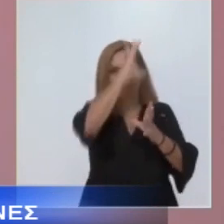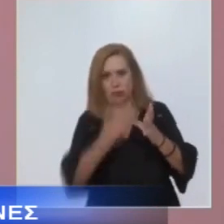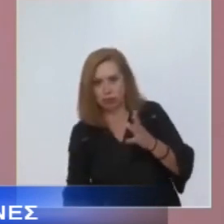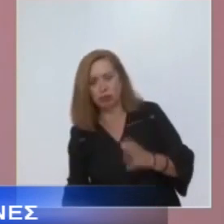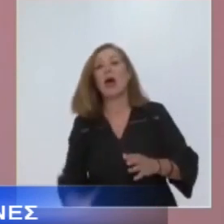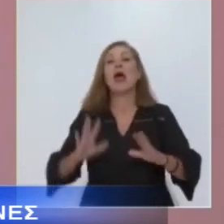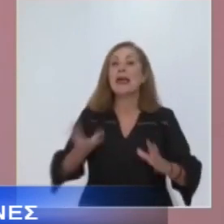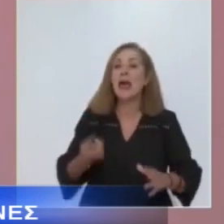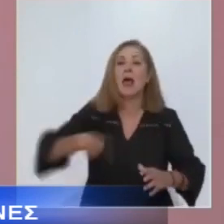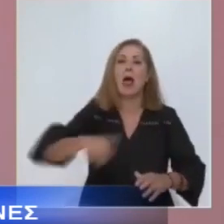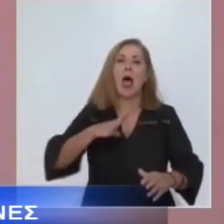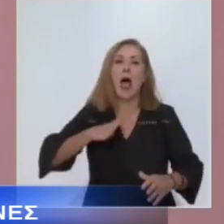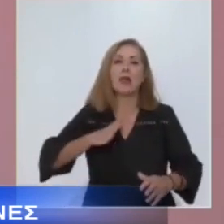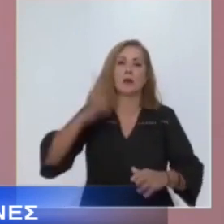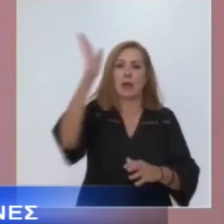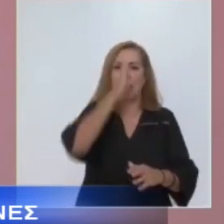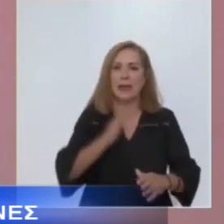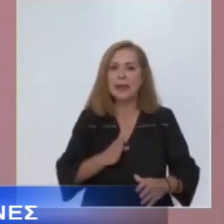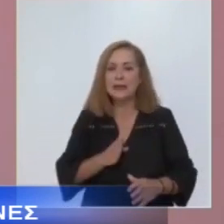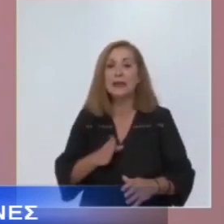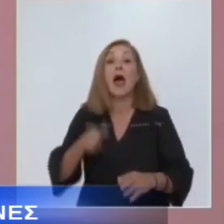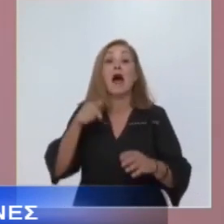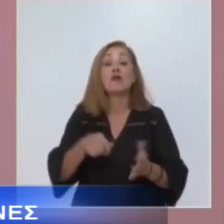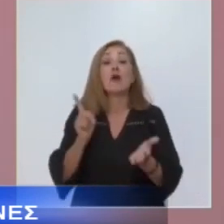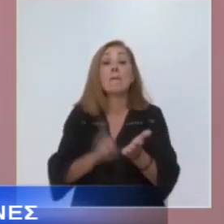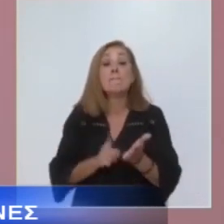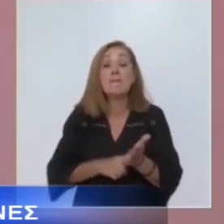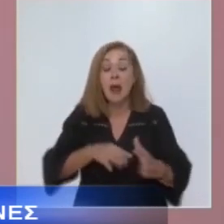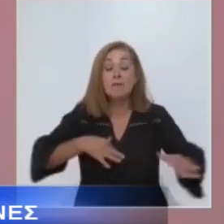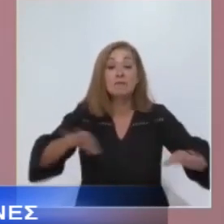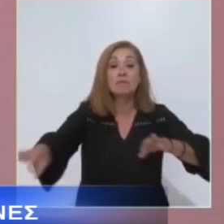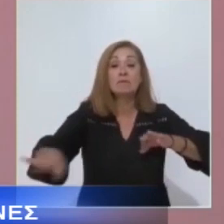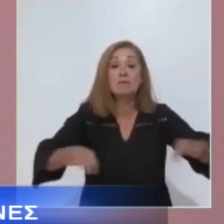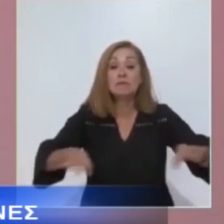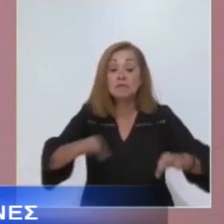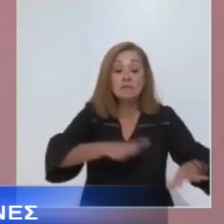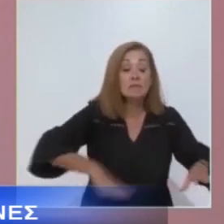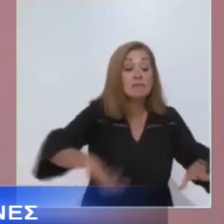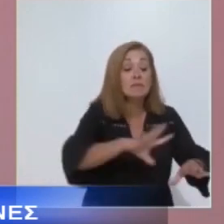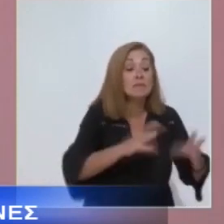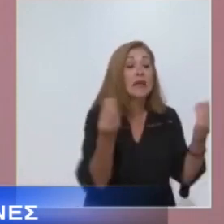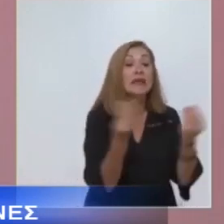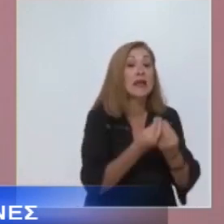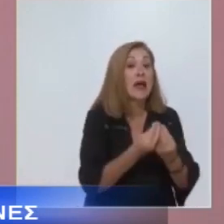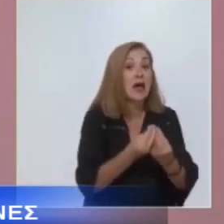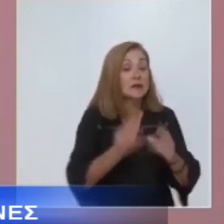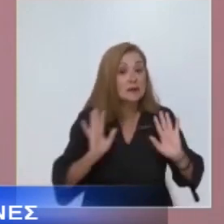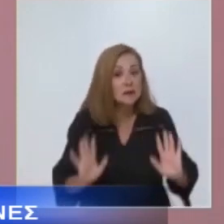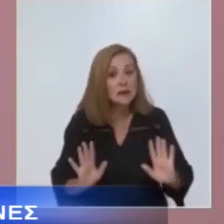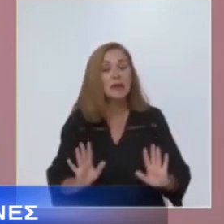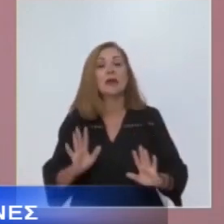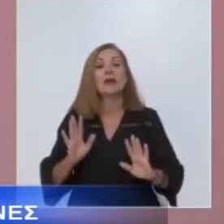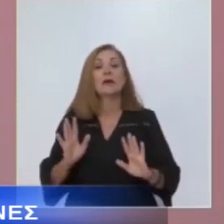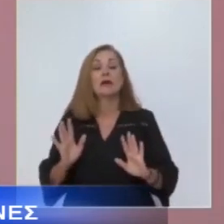δημογραφικής κρίσης. Και αυτό πρέπει να γίνει στη βάση ενός χωροταξικού σχεδιασμού, όχι με πολιτικαντισμό, που θα